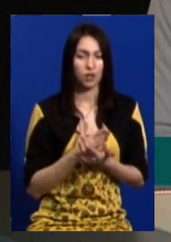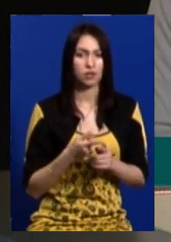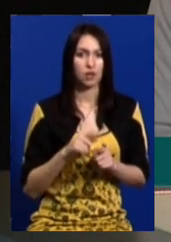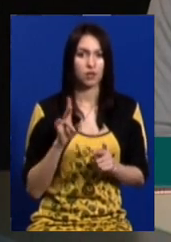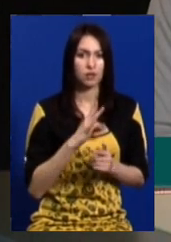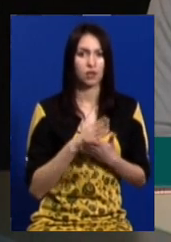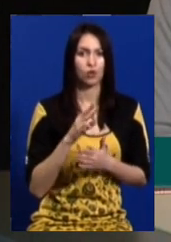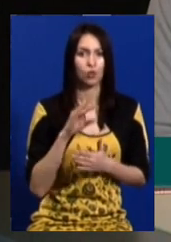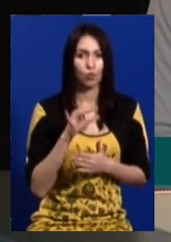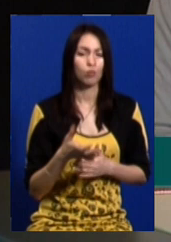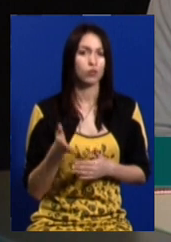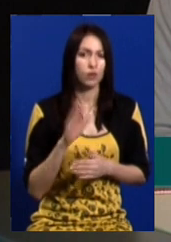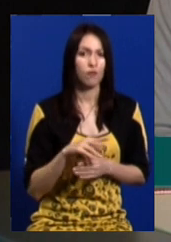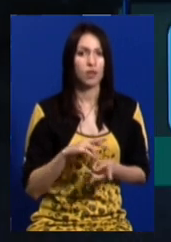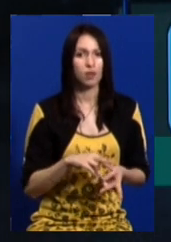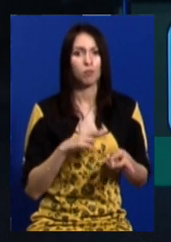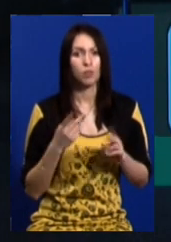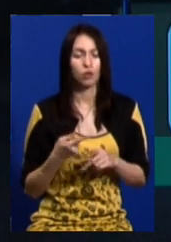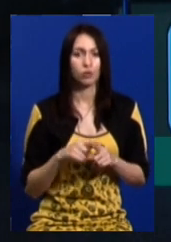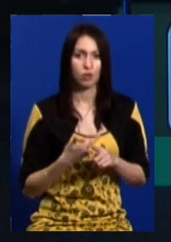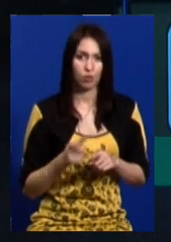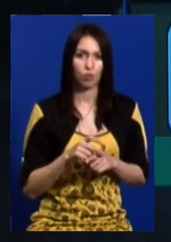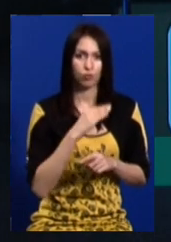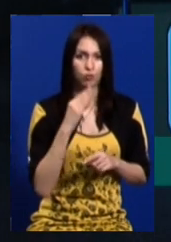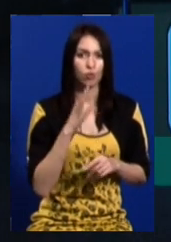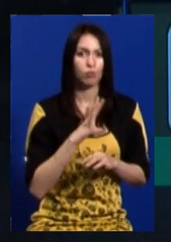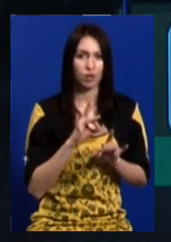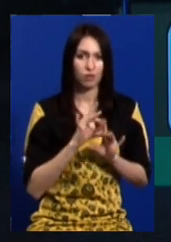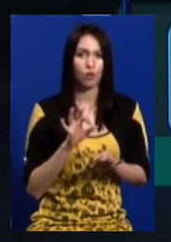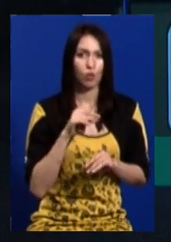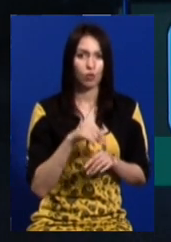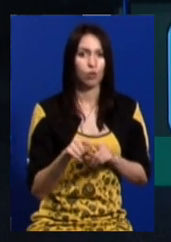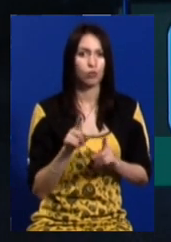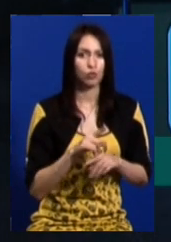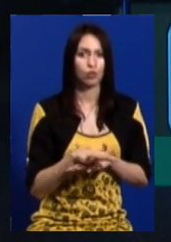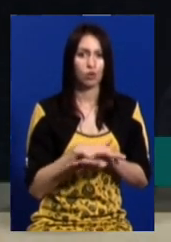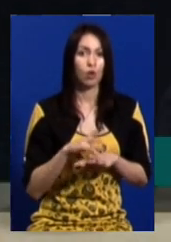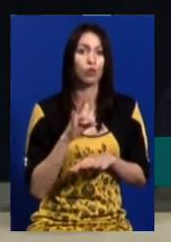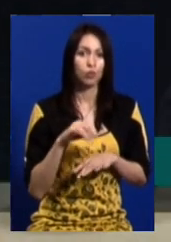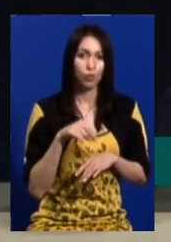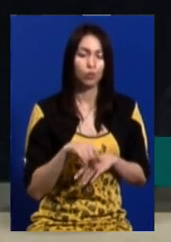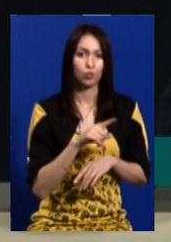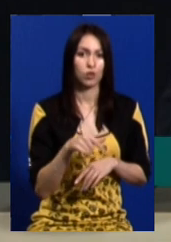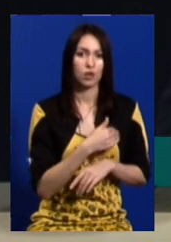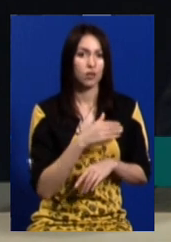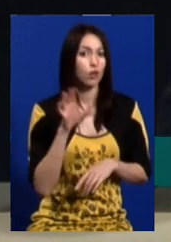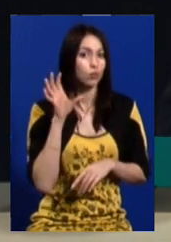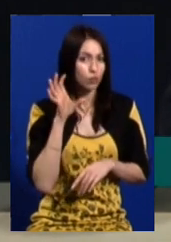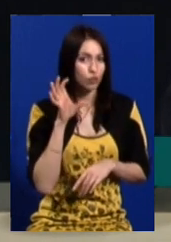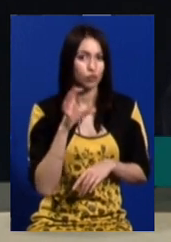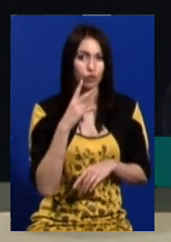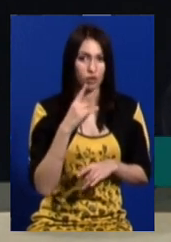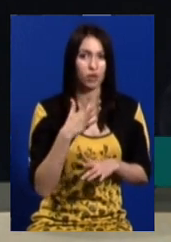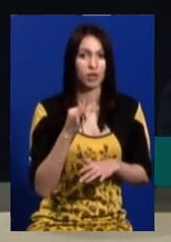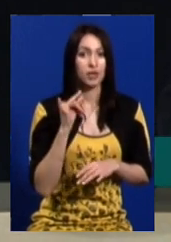Томос, є то, давайте ми переходимо. Це досить багато ще було інформації про те, що народ, але тут вони хочуть ще почути свідомості.